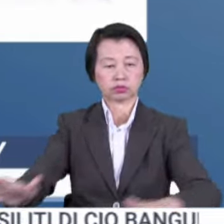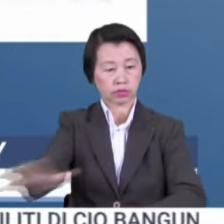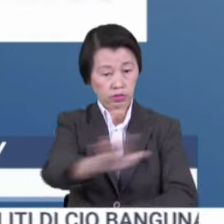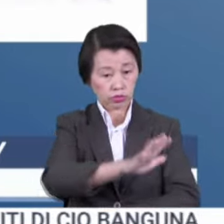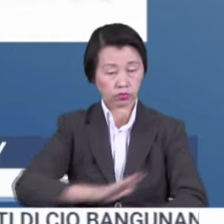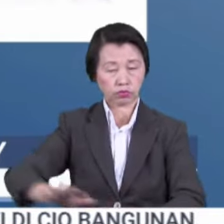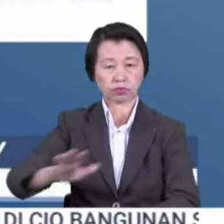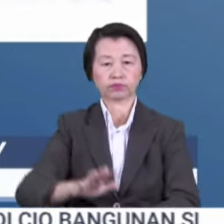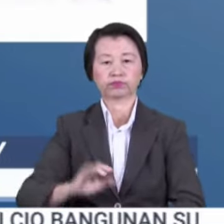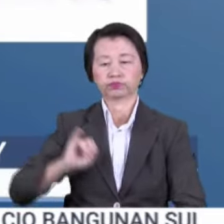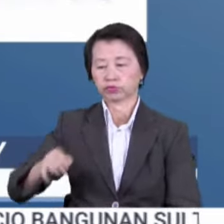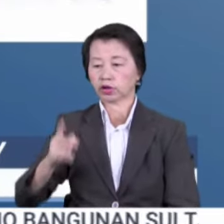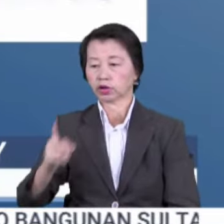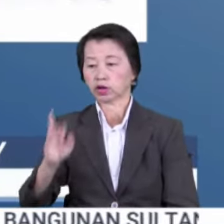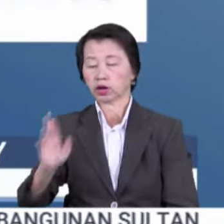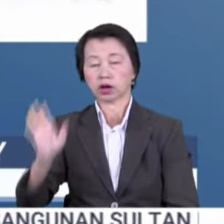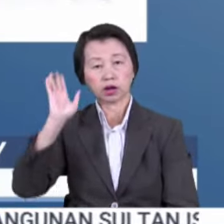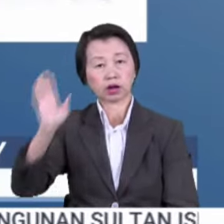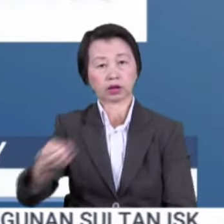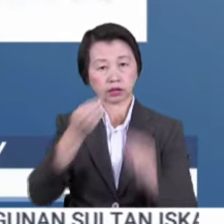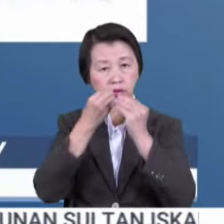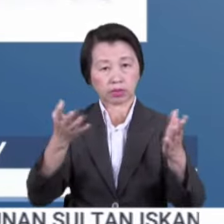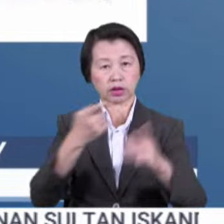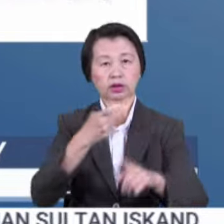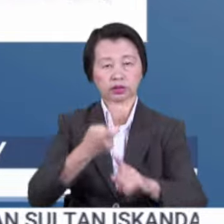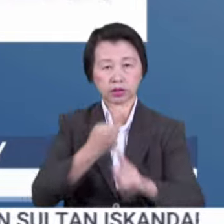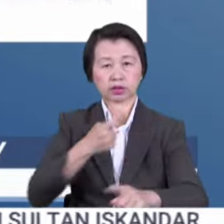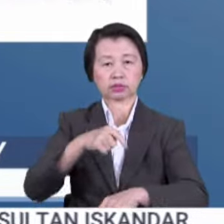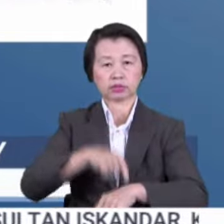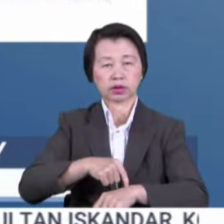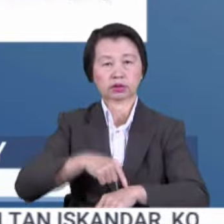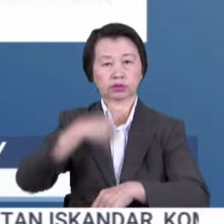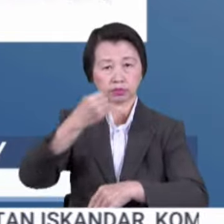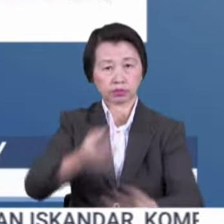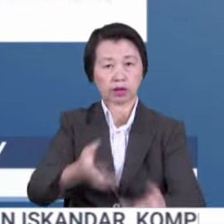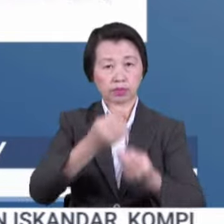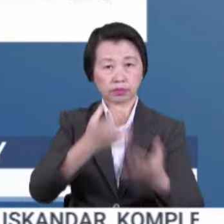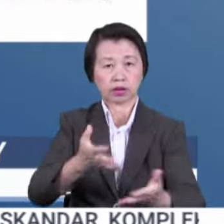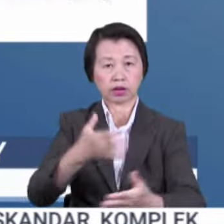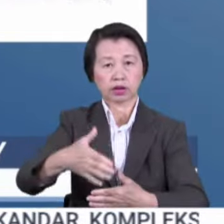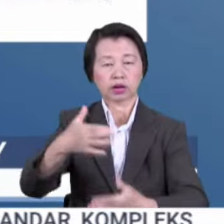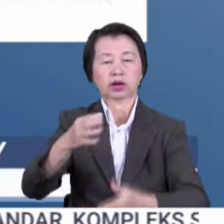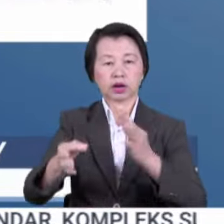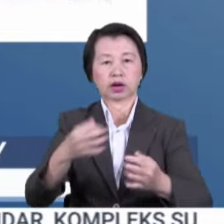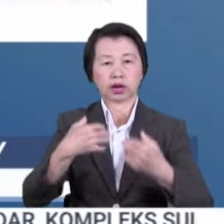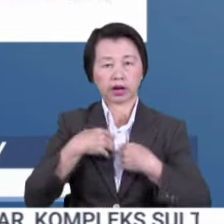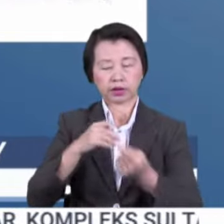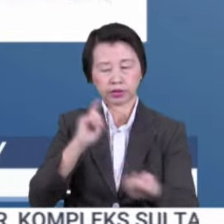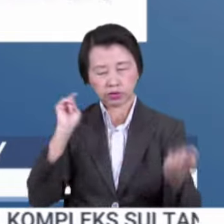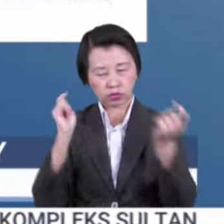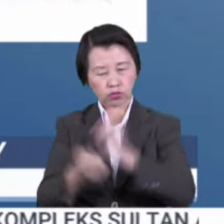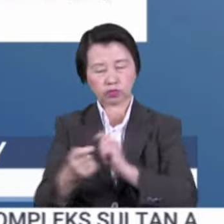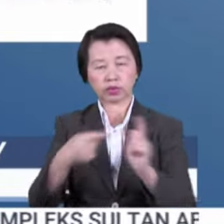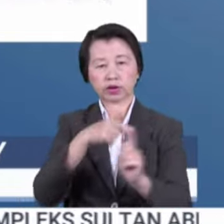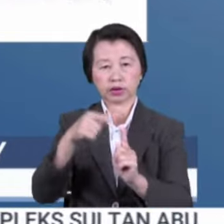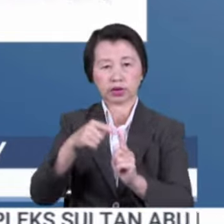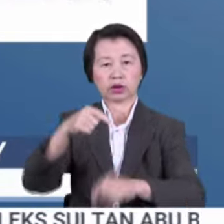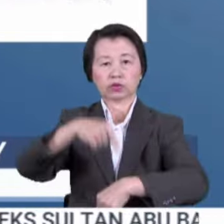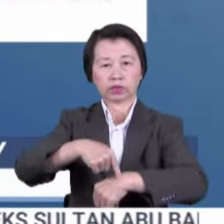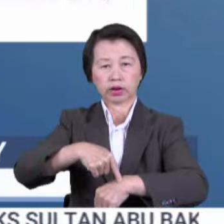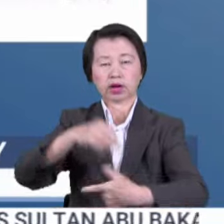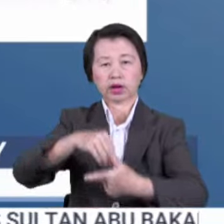pihak jkr juga akan memalukan dari masa ke masa sekiranya terdapat sebaran perubahan pada tari waktu